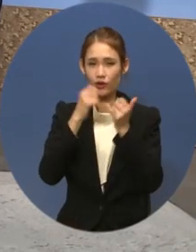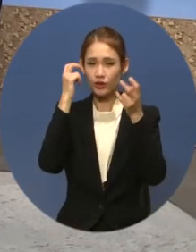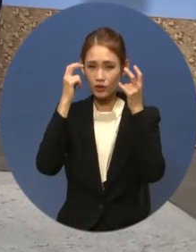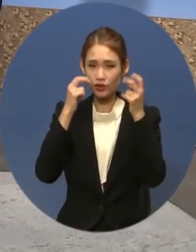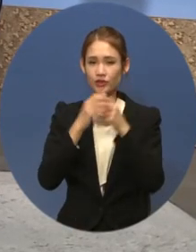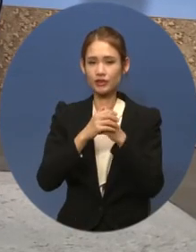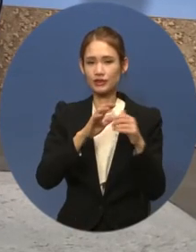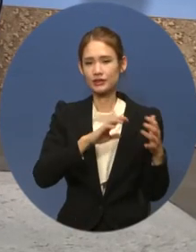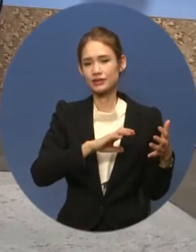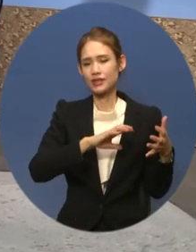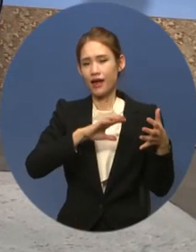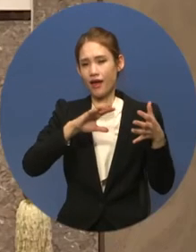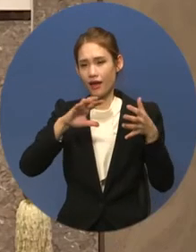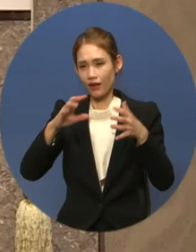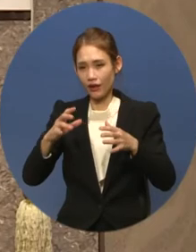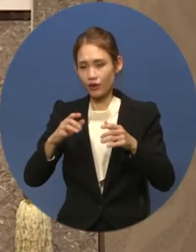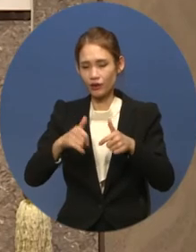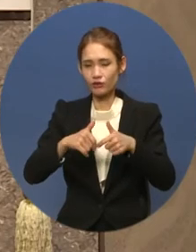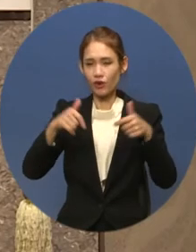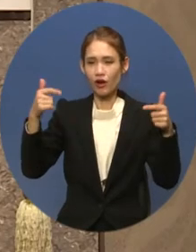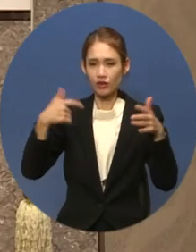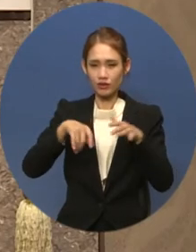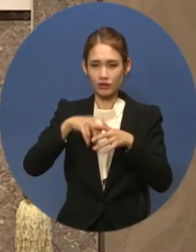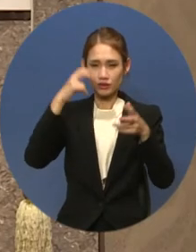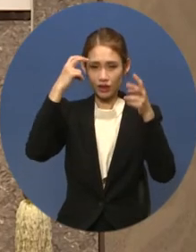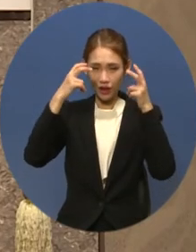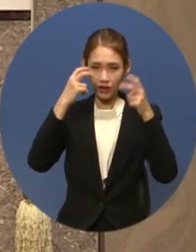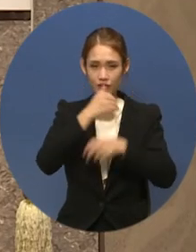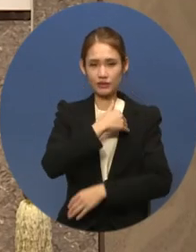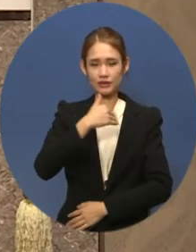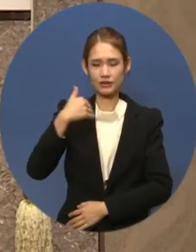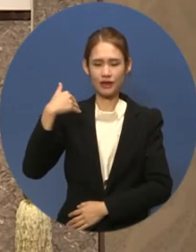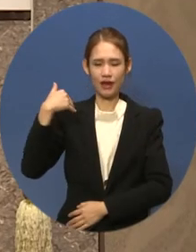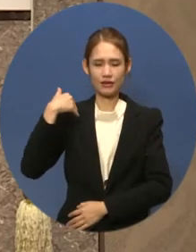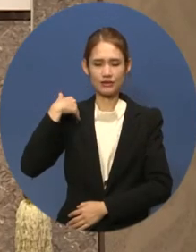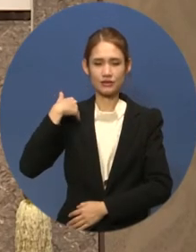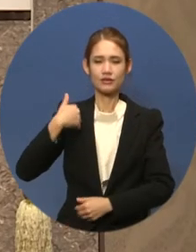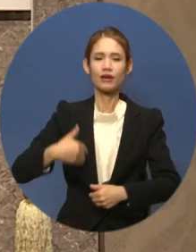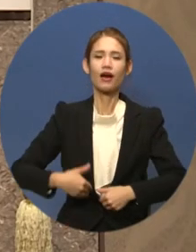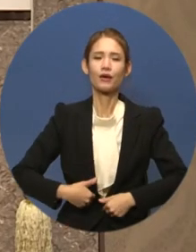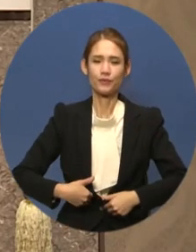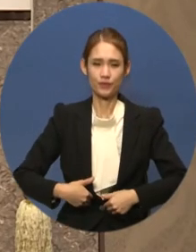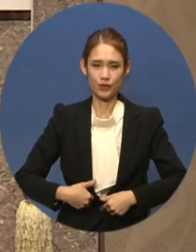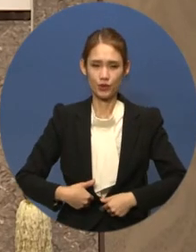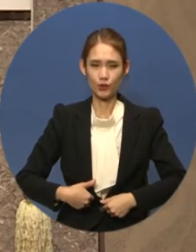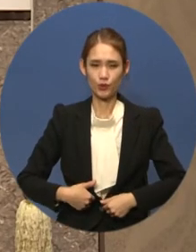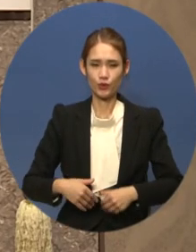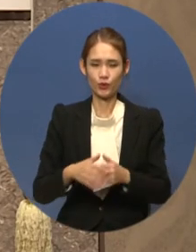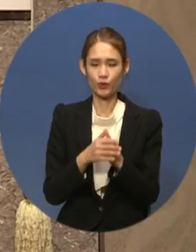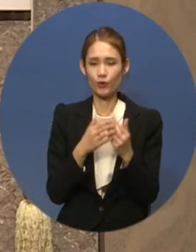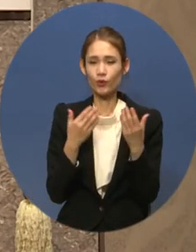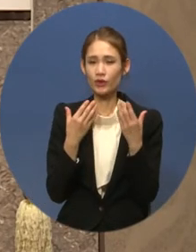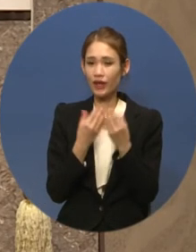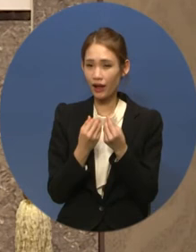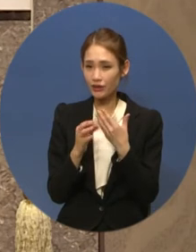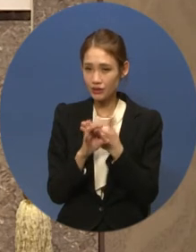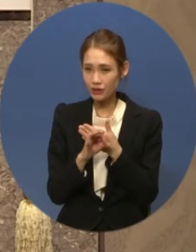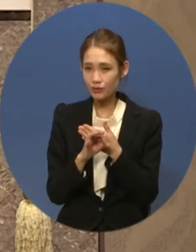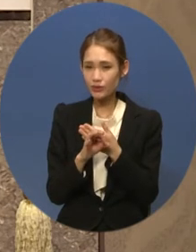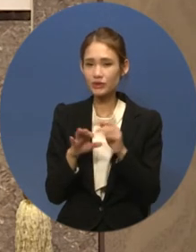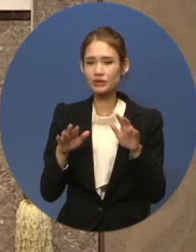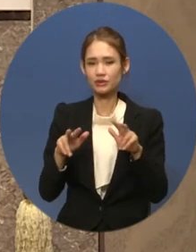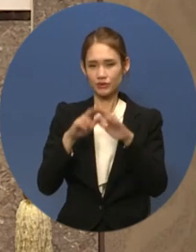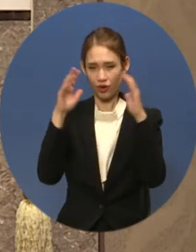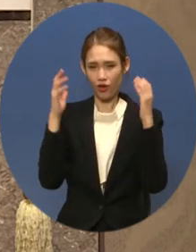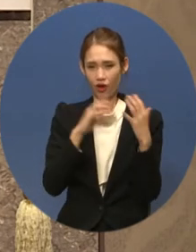세계적인 기업이 될 수 있다라는 사회적 기업가들의 자신감이 좀 필요하고 요 첫 번째로 예를 들면 어 지금 전 세계적으로